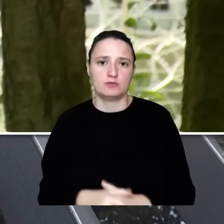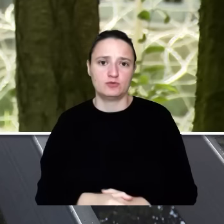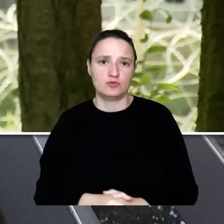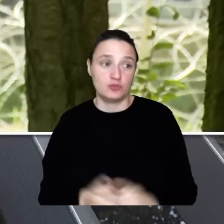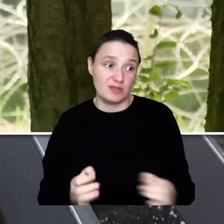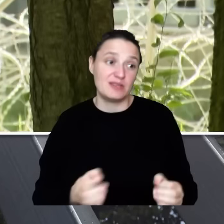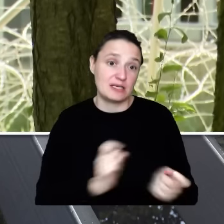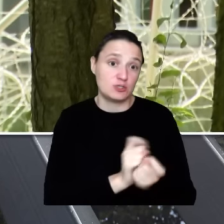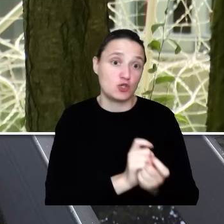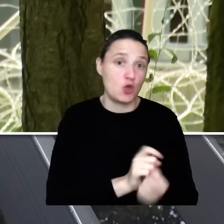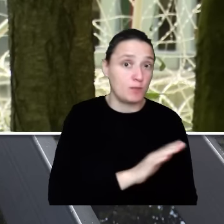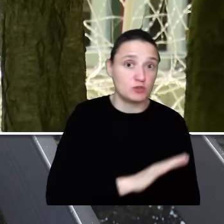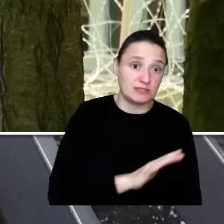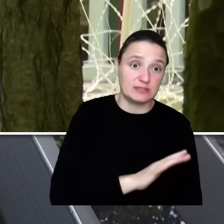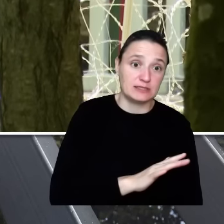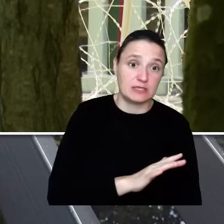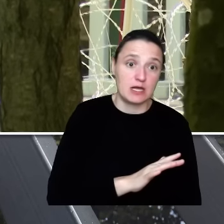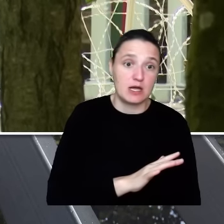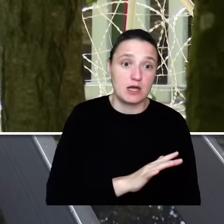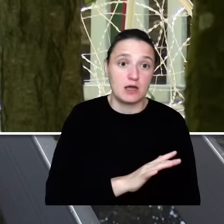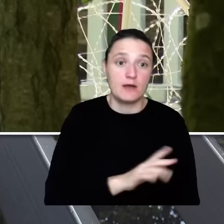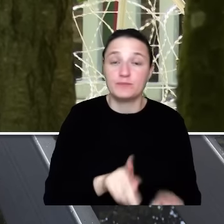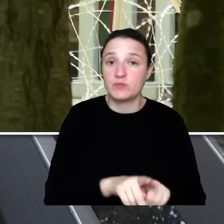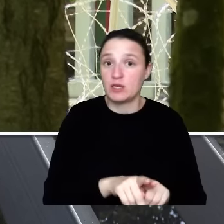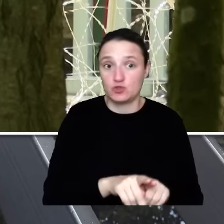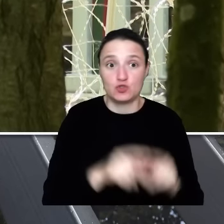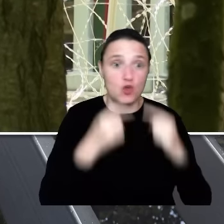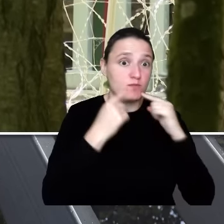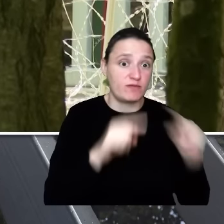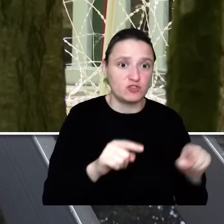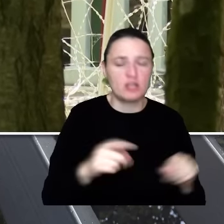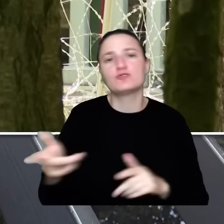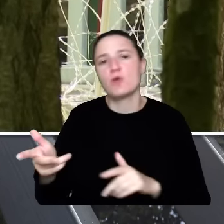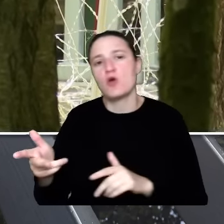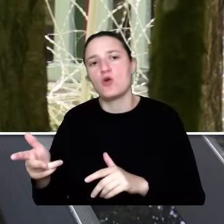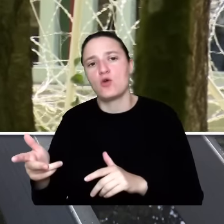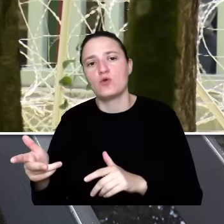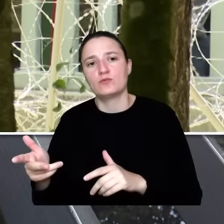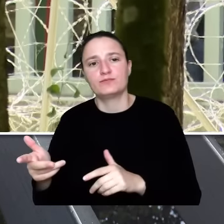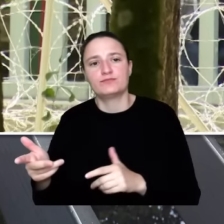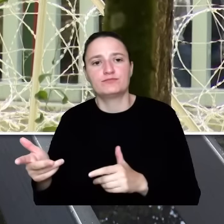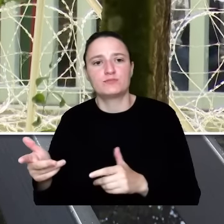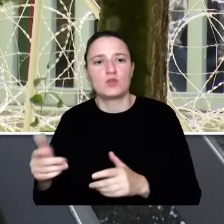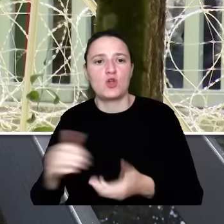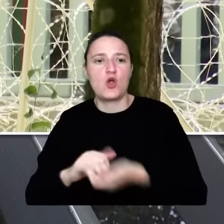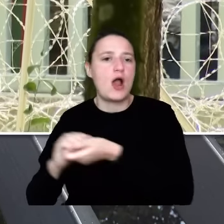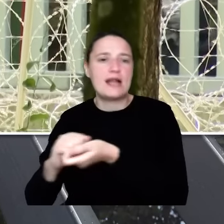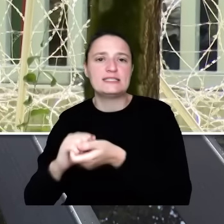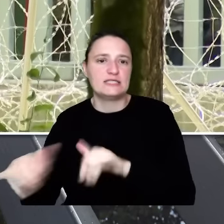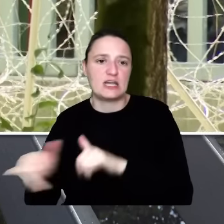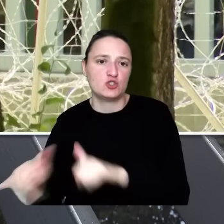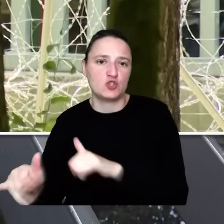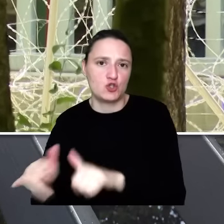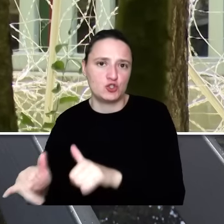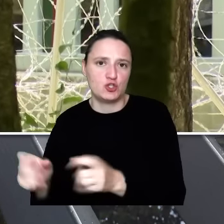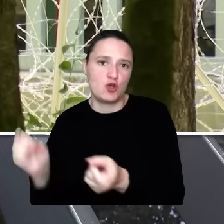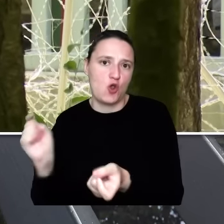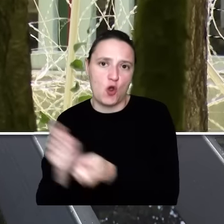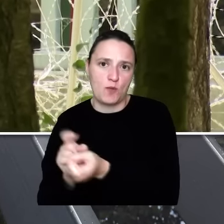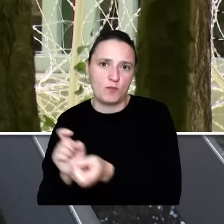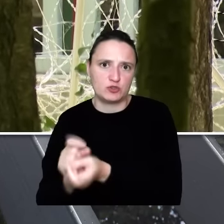nawet bardziej na opozycji, bo obecna koalicja rządząca sama siebie nazywała opozycją totalną. Obecna opozycja totalną